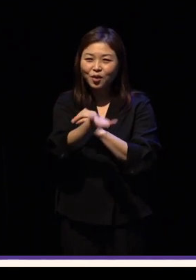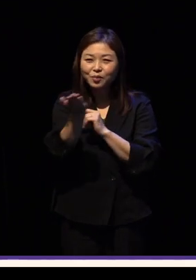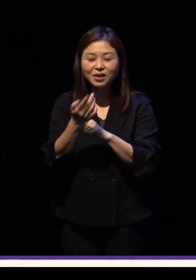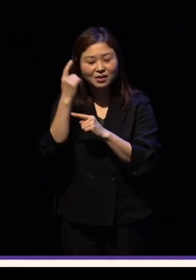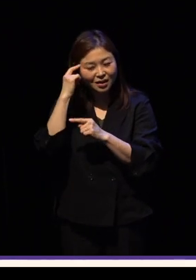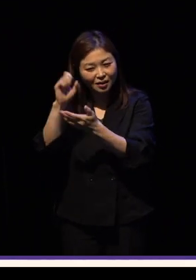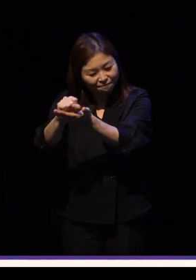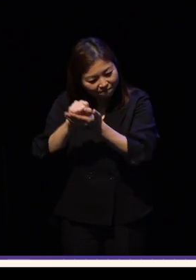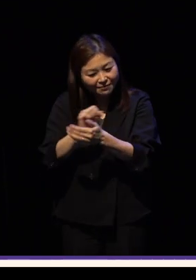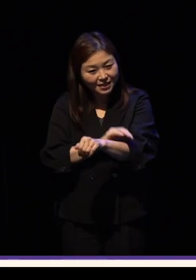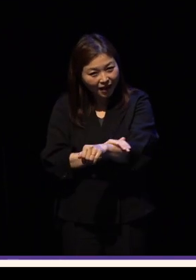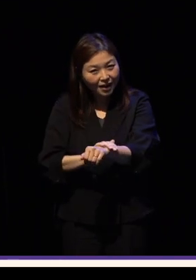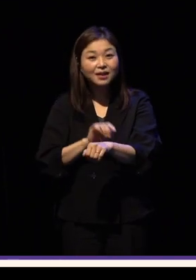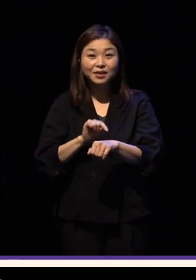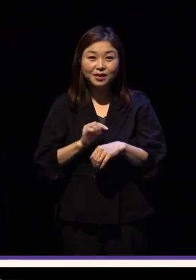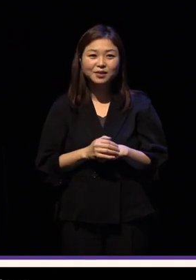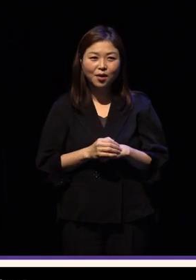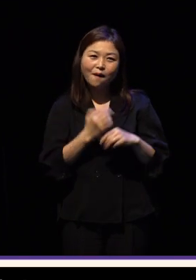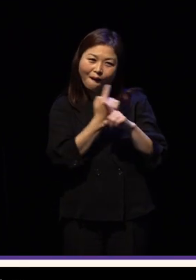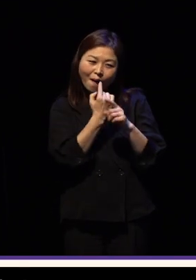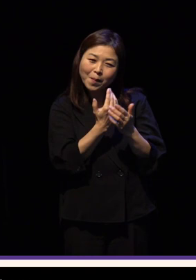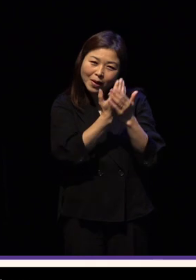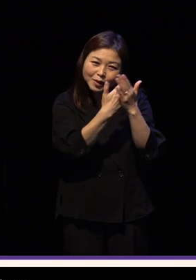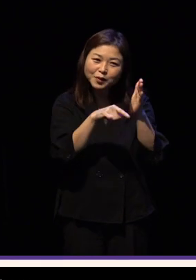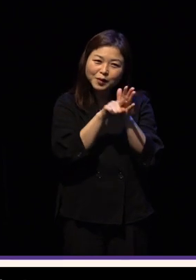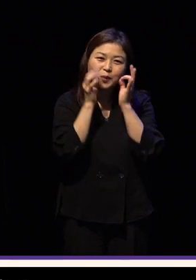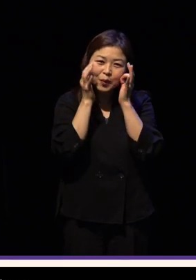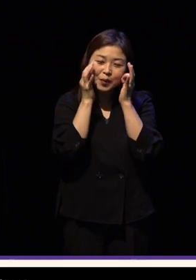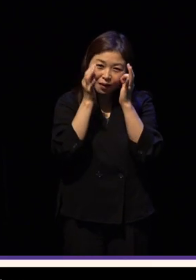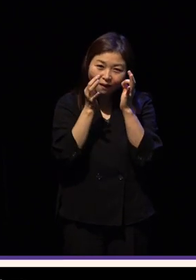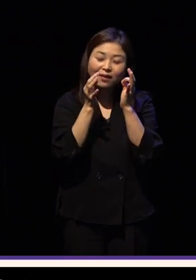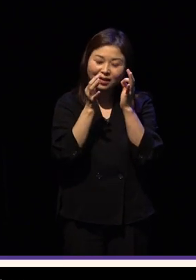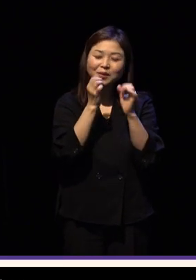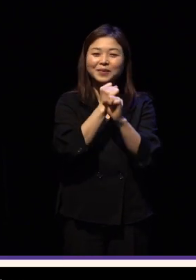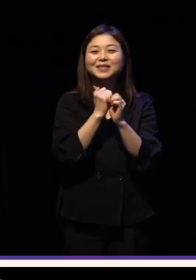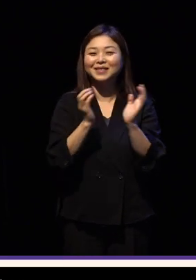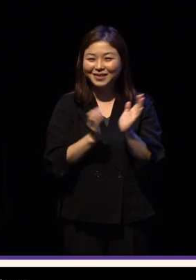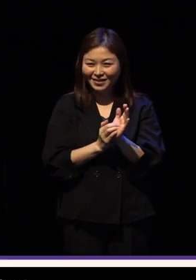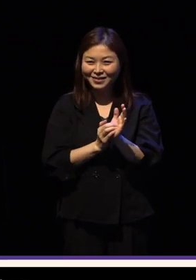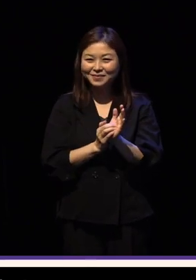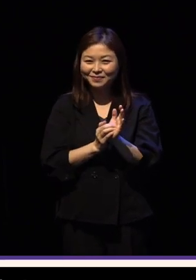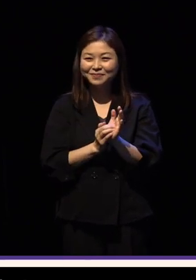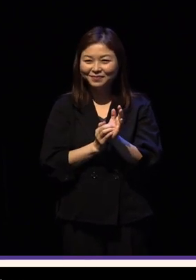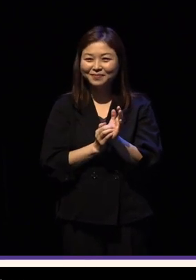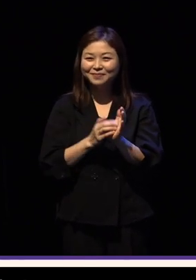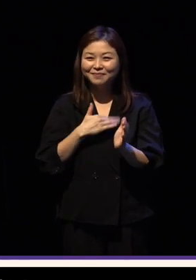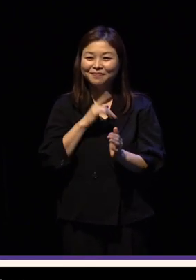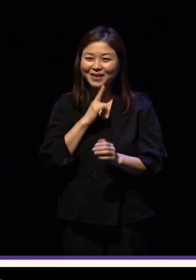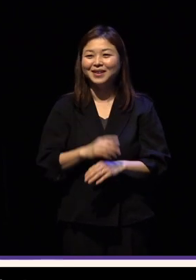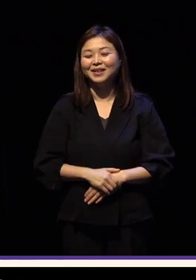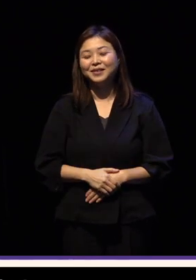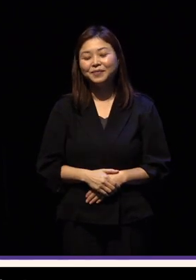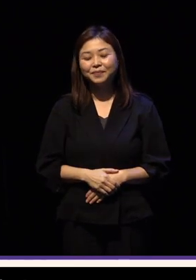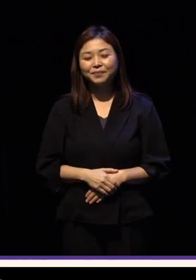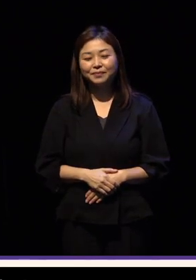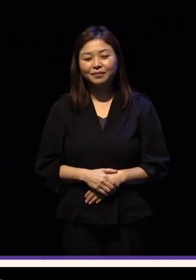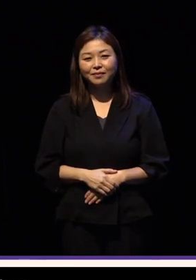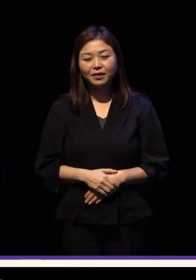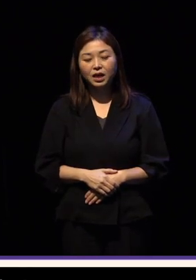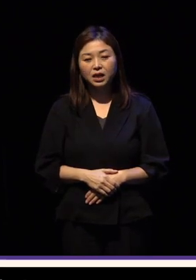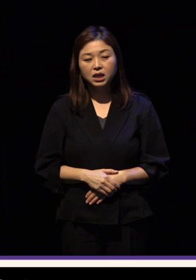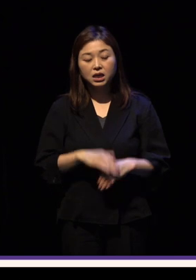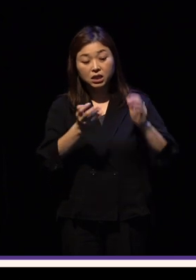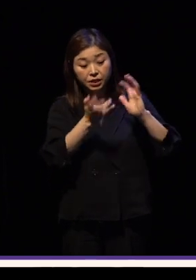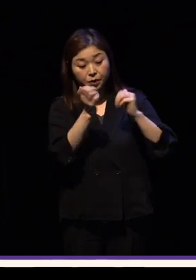받들어서 개선되는 쪽으로 생각을 하고 만들었다는 말씀을 드립니다. 그